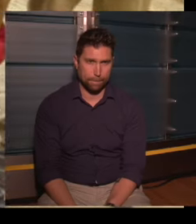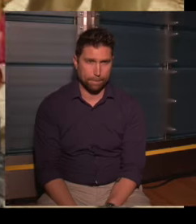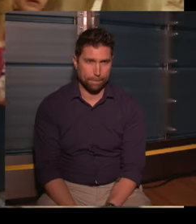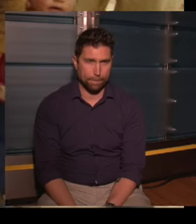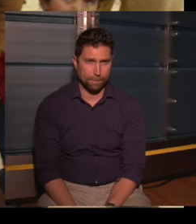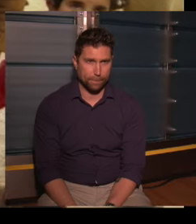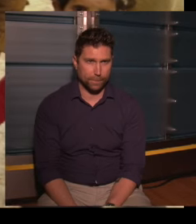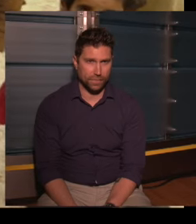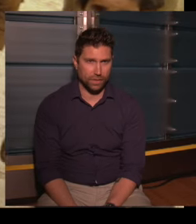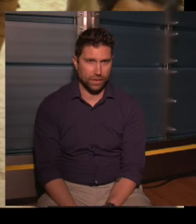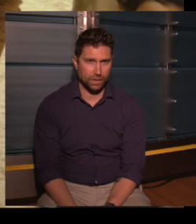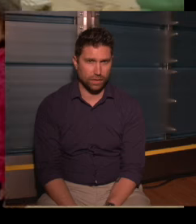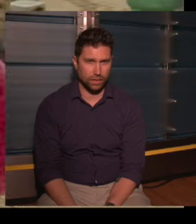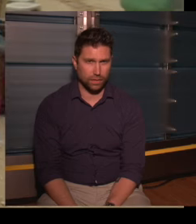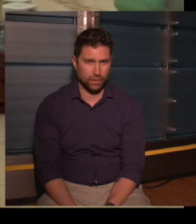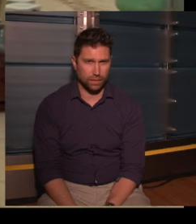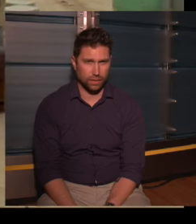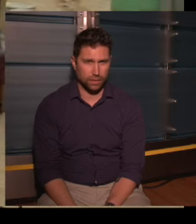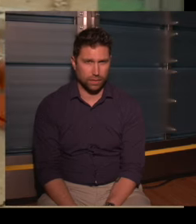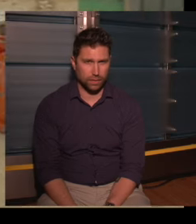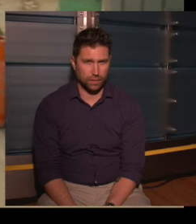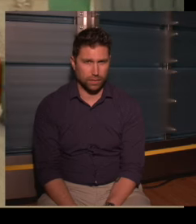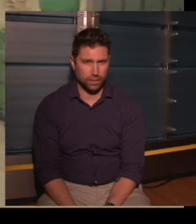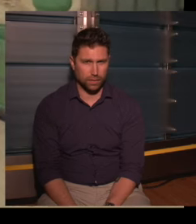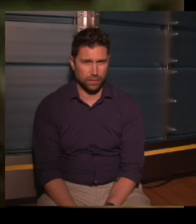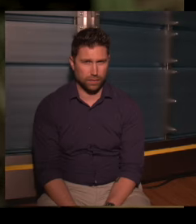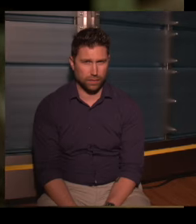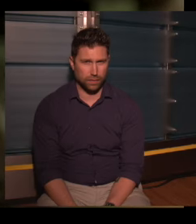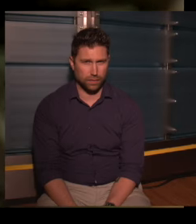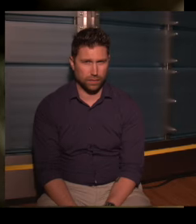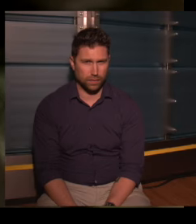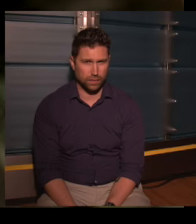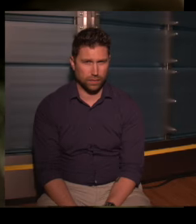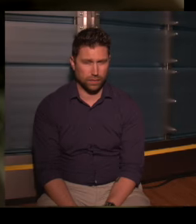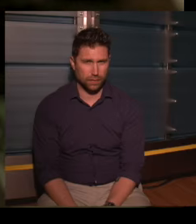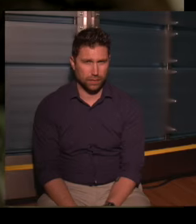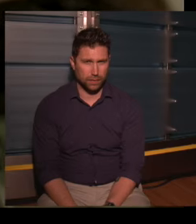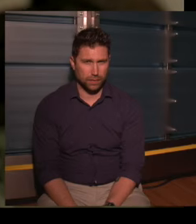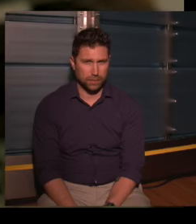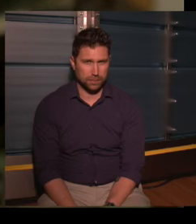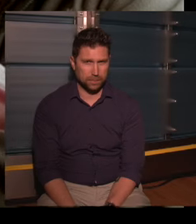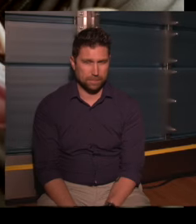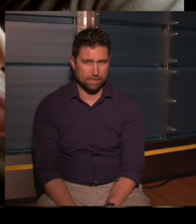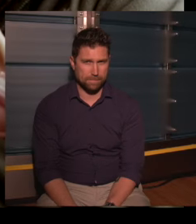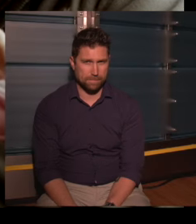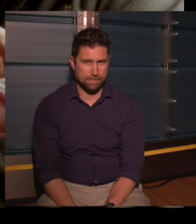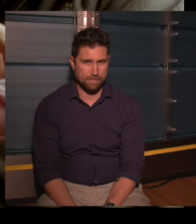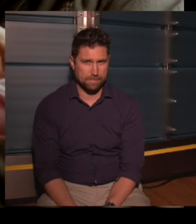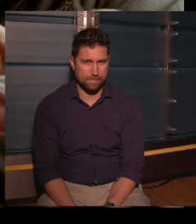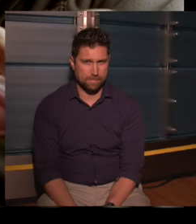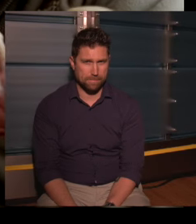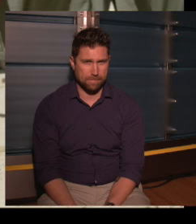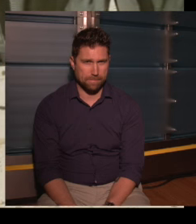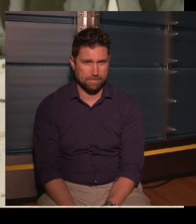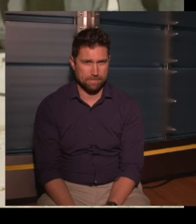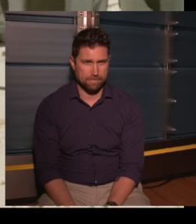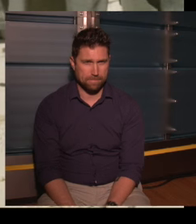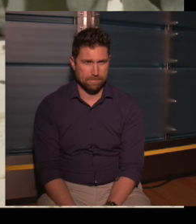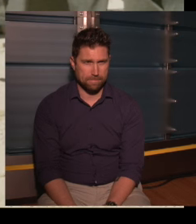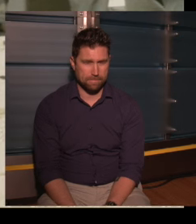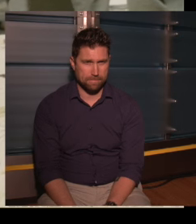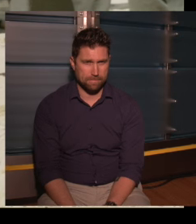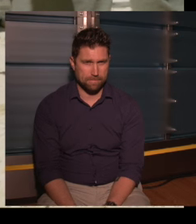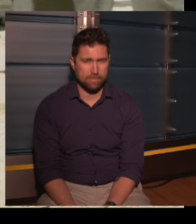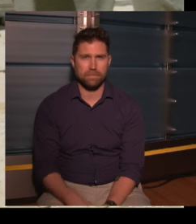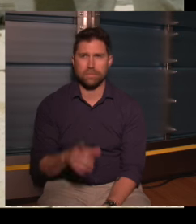حتى وهم لاجئين شعب منتج، شعب عامل. Then you just hear just like one fact about